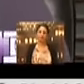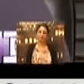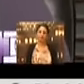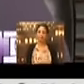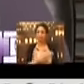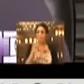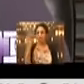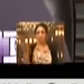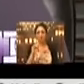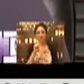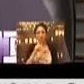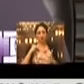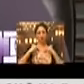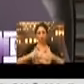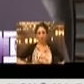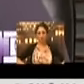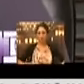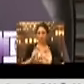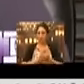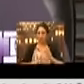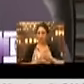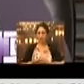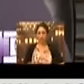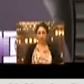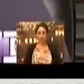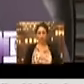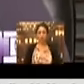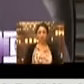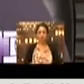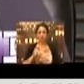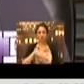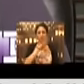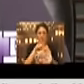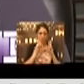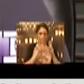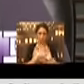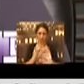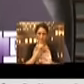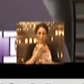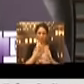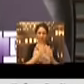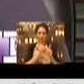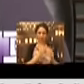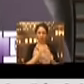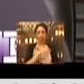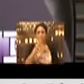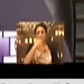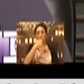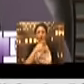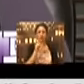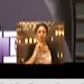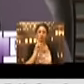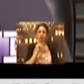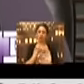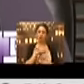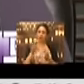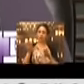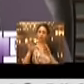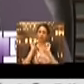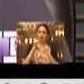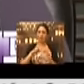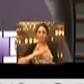ما عرفتش أقدم لها لأن خايفة طبعا أن حد من زمايلها هيشوفها. بقيت عيلة الهم